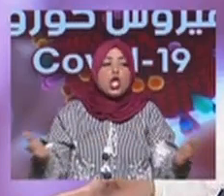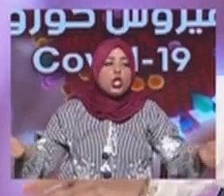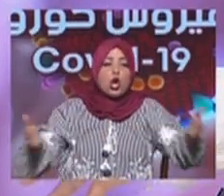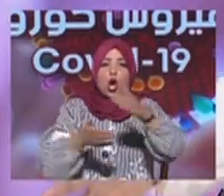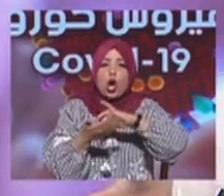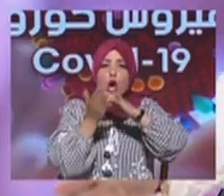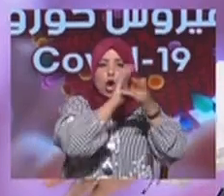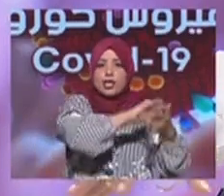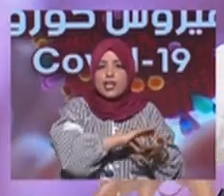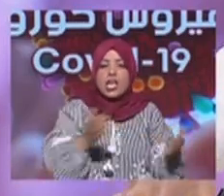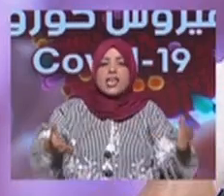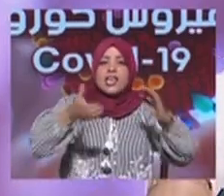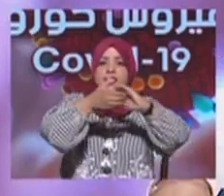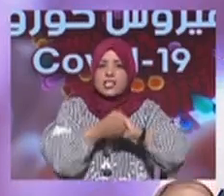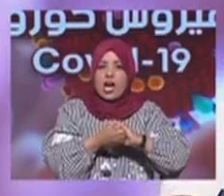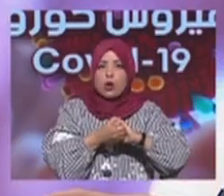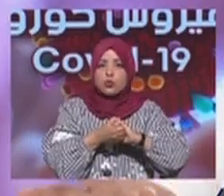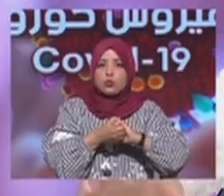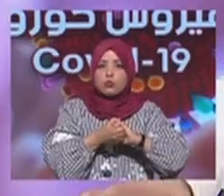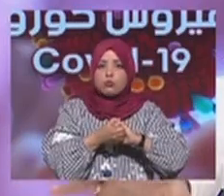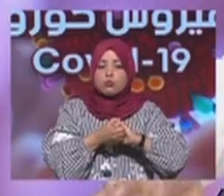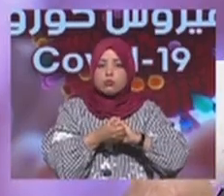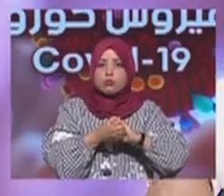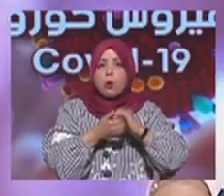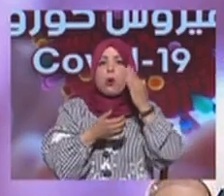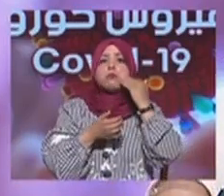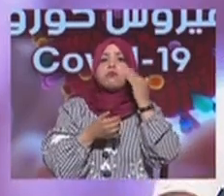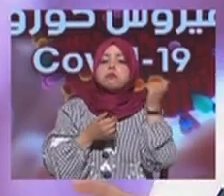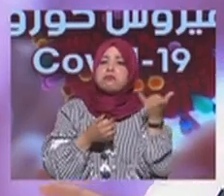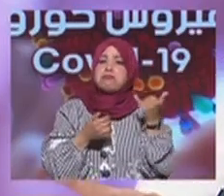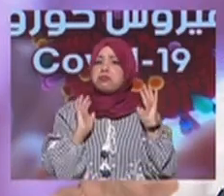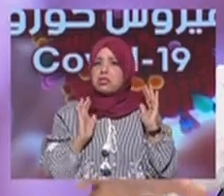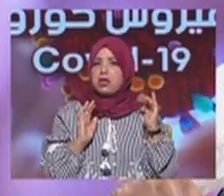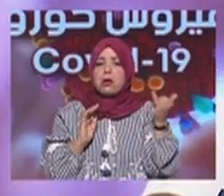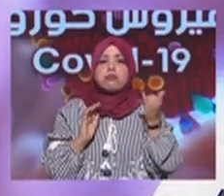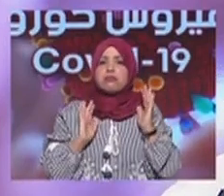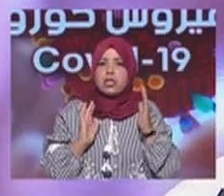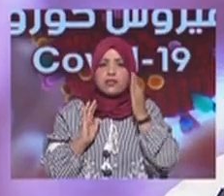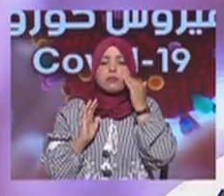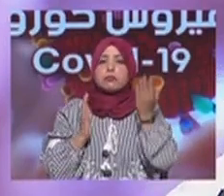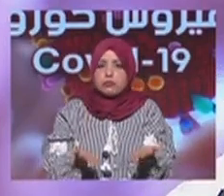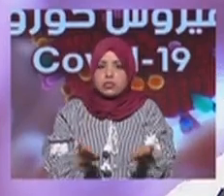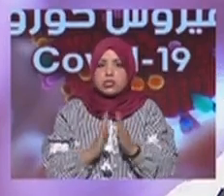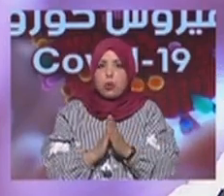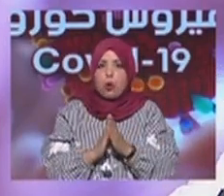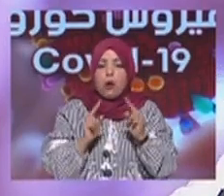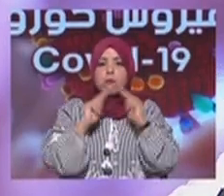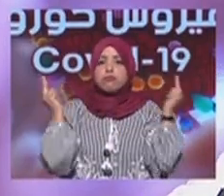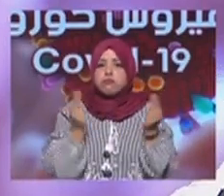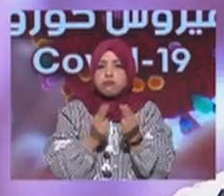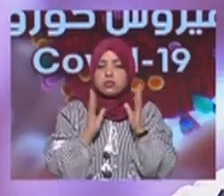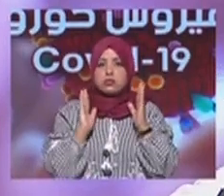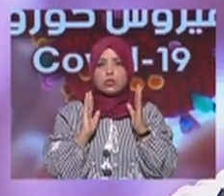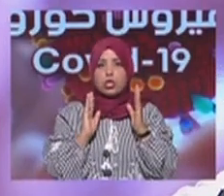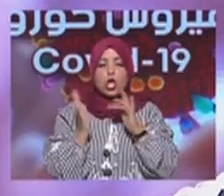ما تستخفوش بالحجر الصحي الذاتي والمفروض وما تستخفوش زادة بحالة الطوارئ وما تستخفوش